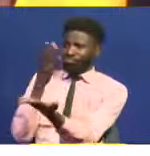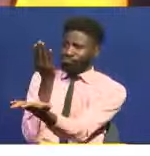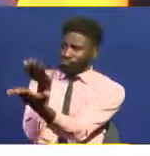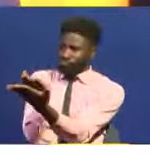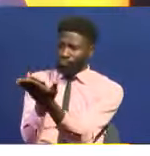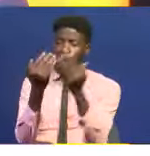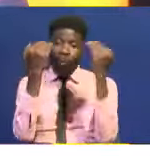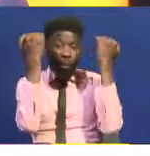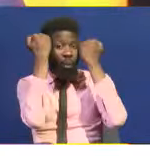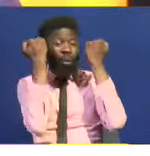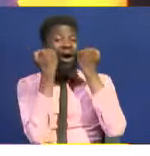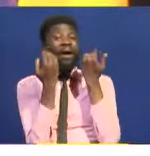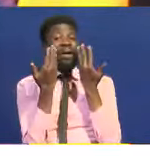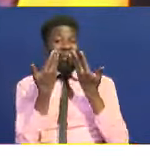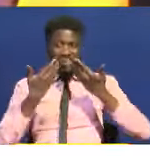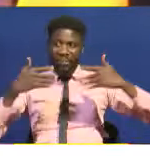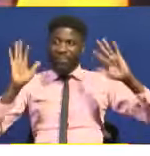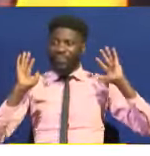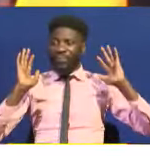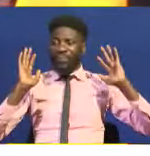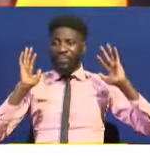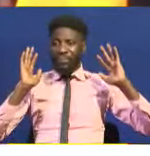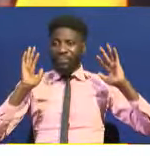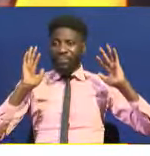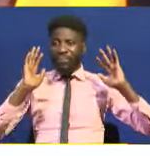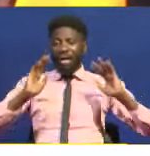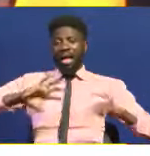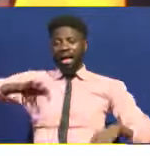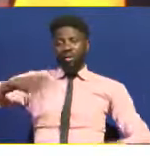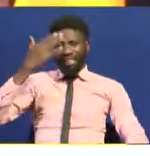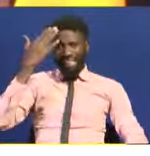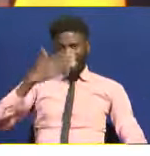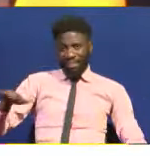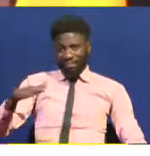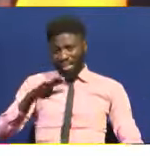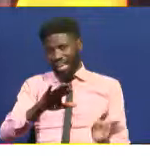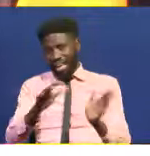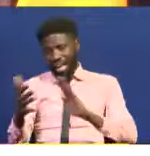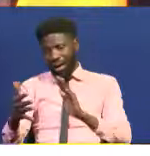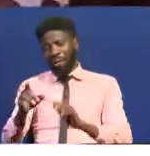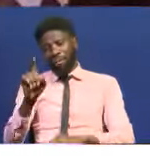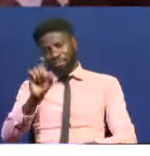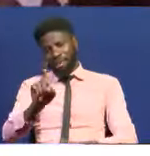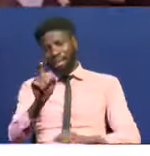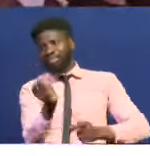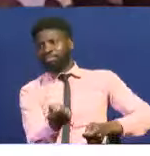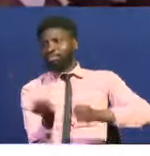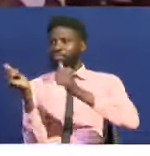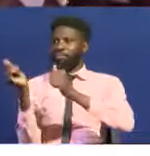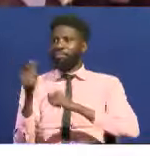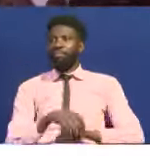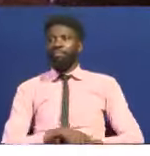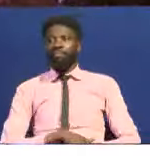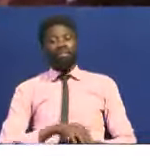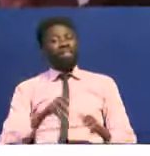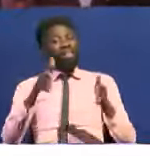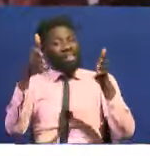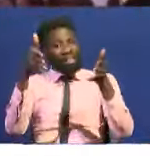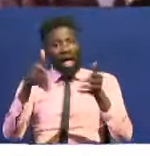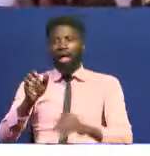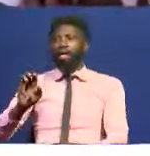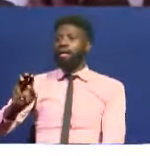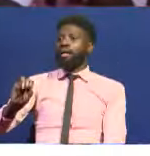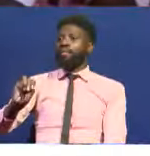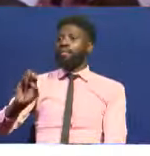kotini kwa mambo ya county assembly ziondolewe mara moja. Saa hii MCS